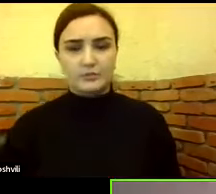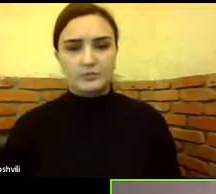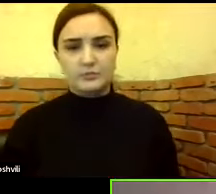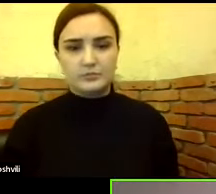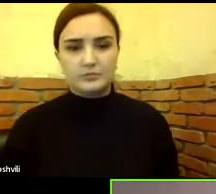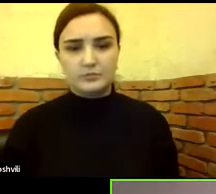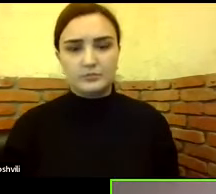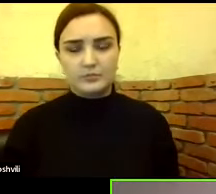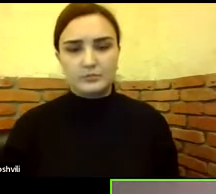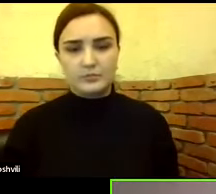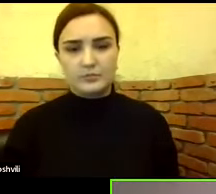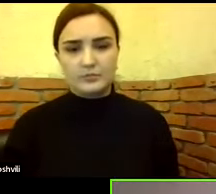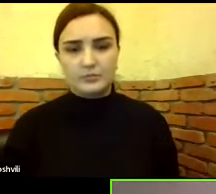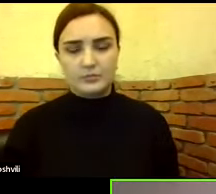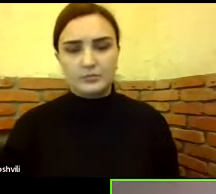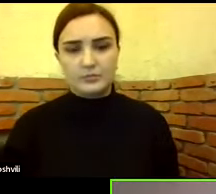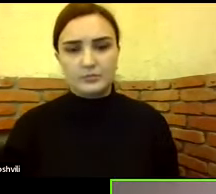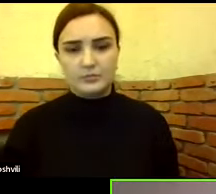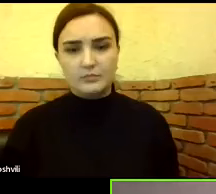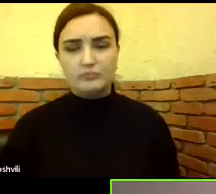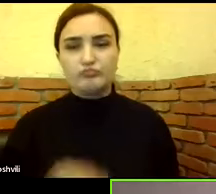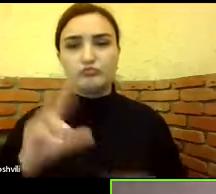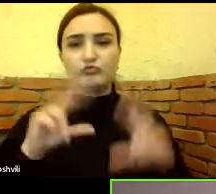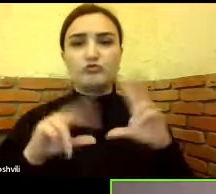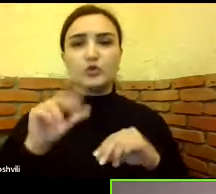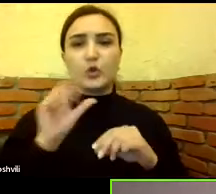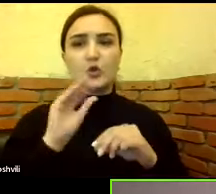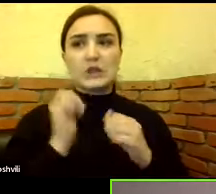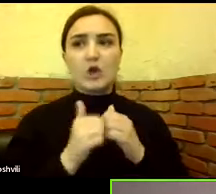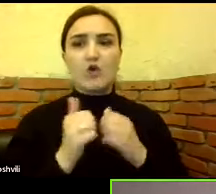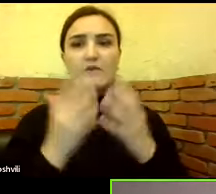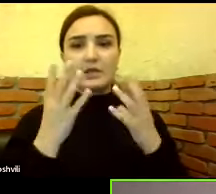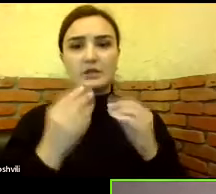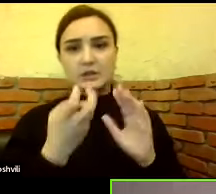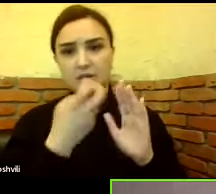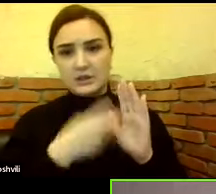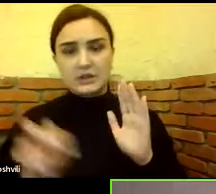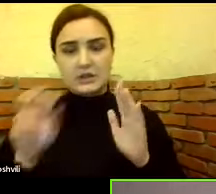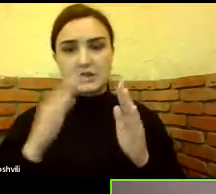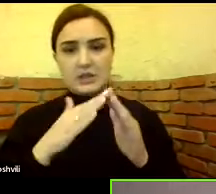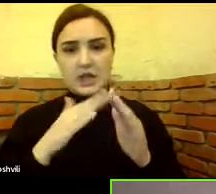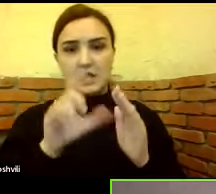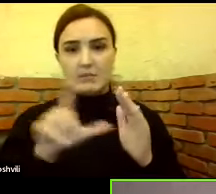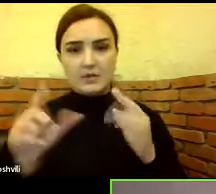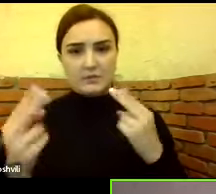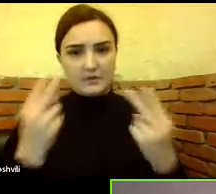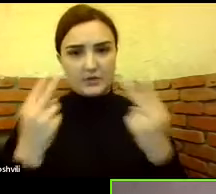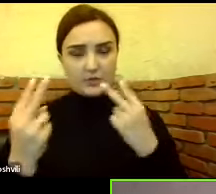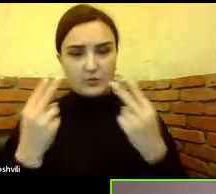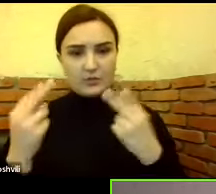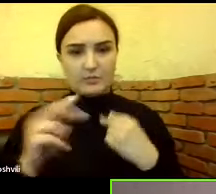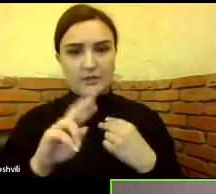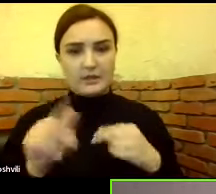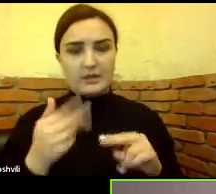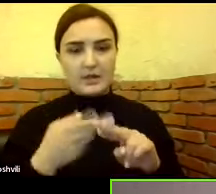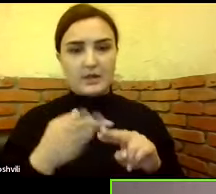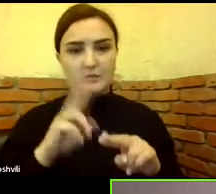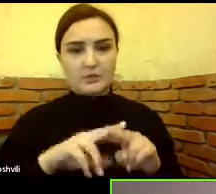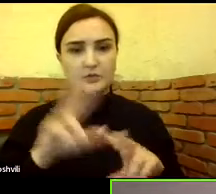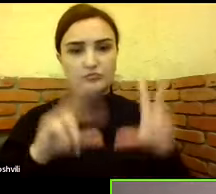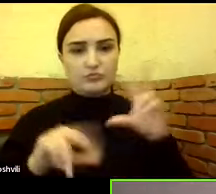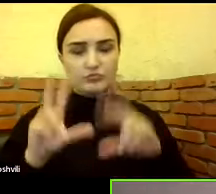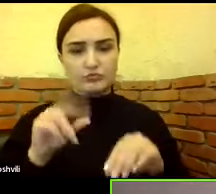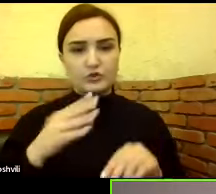ფაქტობრივად ყოველ ჯერზე, როცა სახლიდან გავდივართ, ადამიანების გვიყურებენ. და ამიტომ ფაქტობრივად